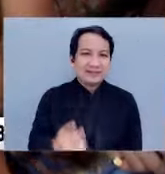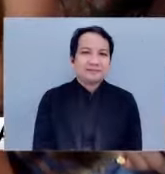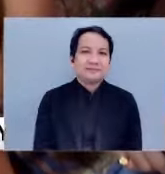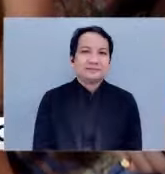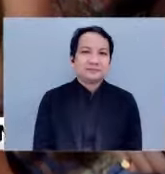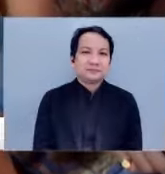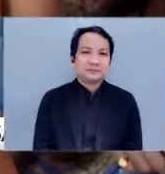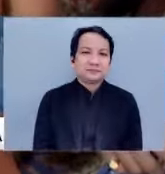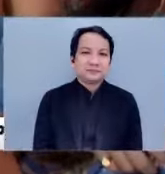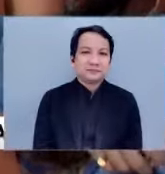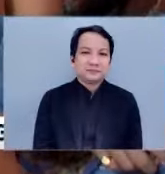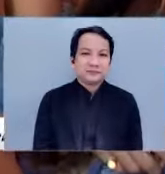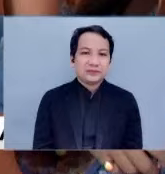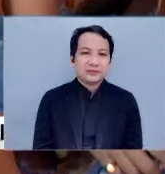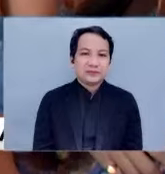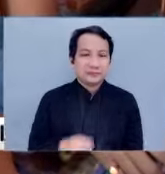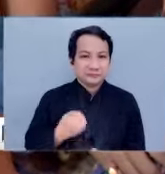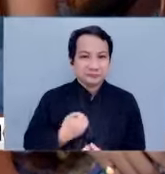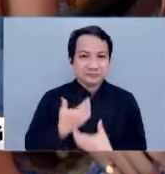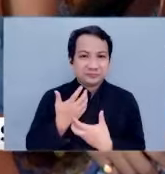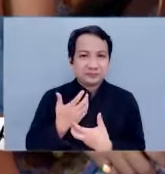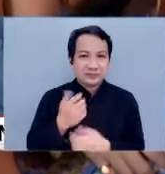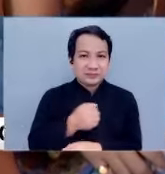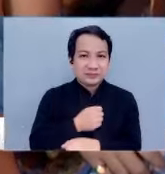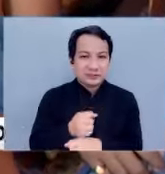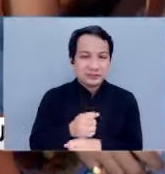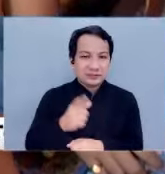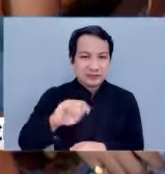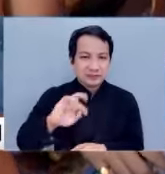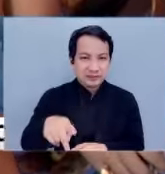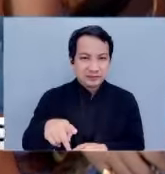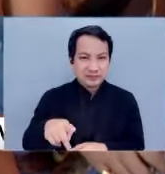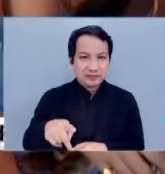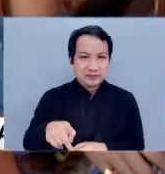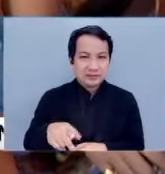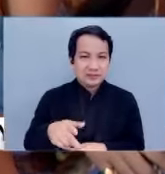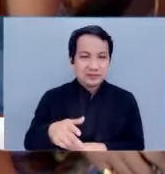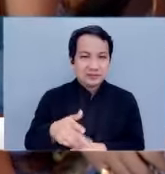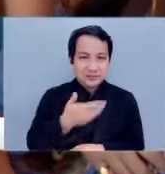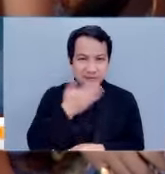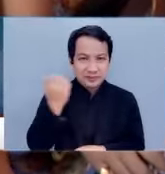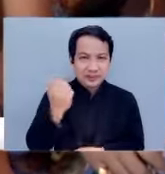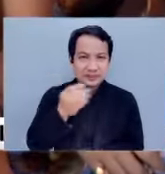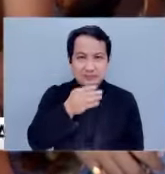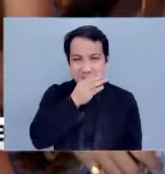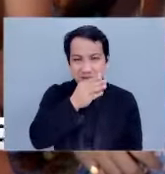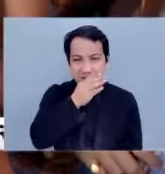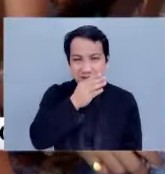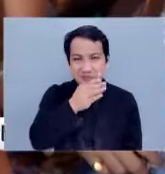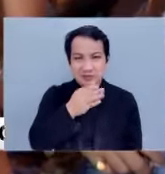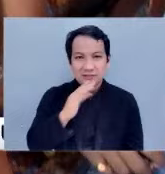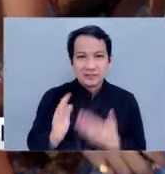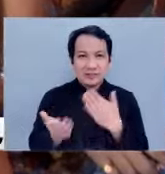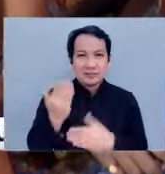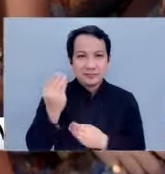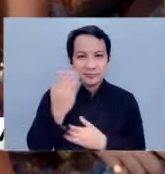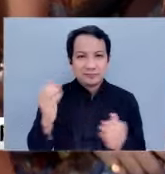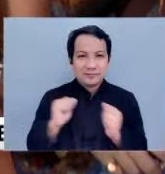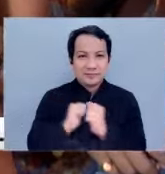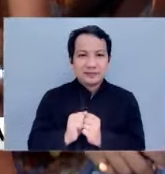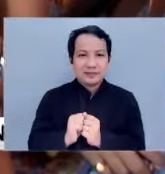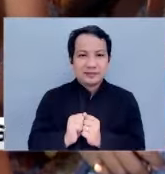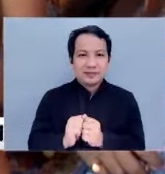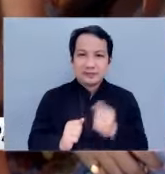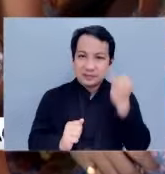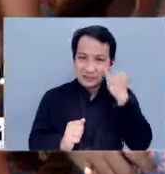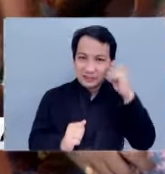soundtrack. Ang nakaka-inspire na soundtrip is sabay na rin sa masarap na agahan. Kasama pa rin ang inyong paborito morning kasalo. Ako po si Justin Quirino. At syempre,